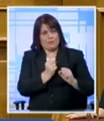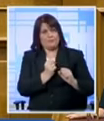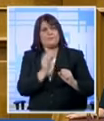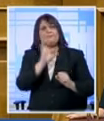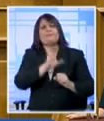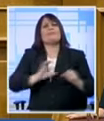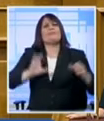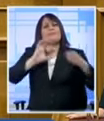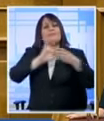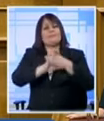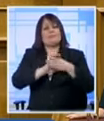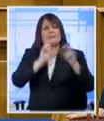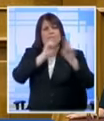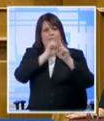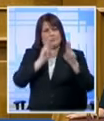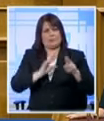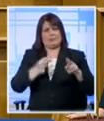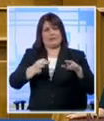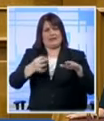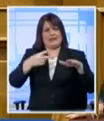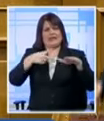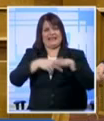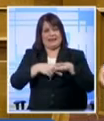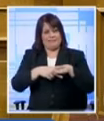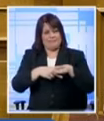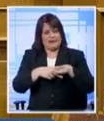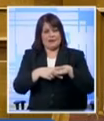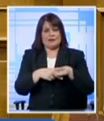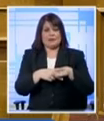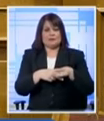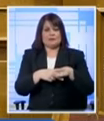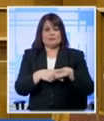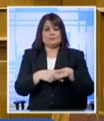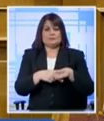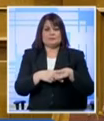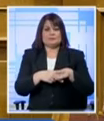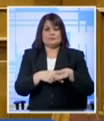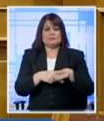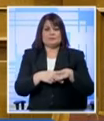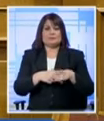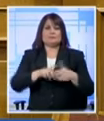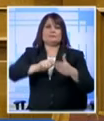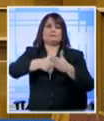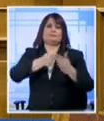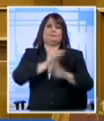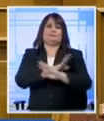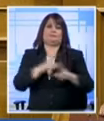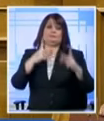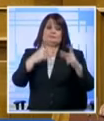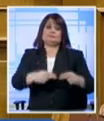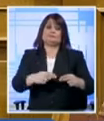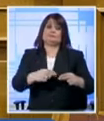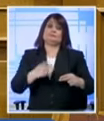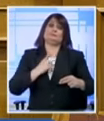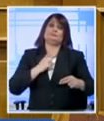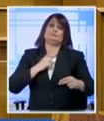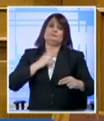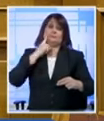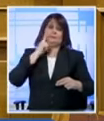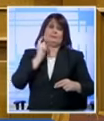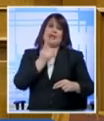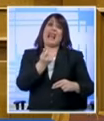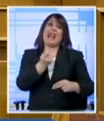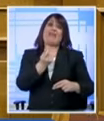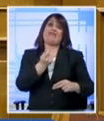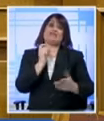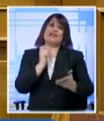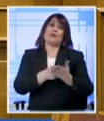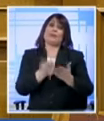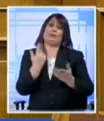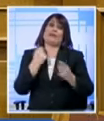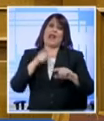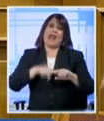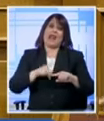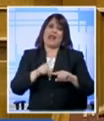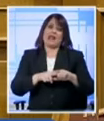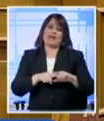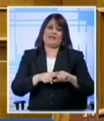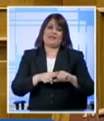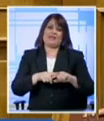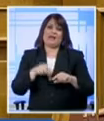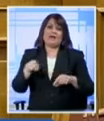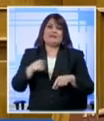το Διεθνές Νομισματικό Ταμείο έκλεισαν τις κάνουλες για την Ελλάδα. Η Ελλάδα σήμερα έχει